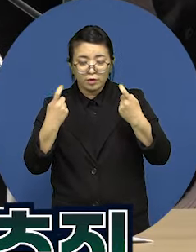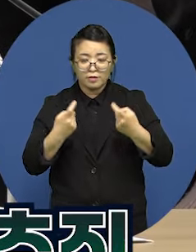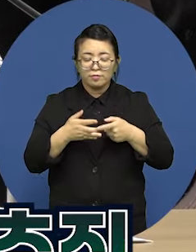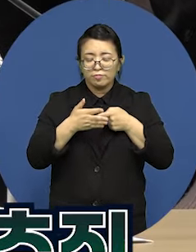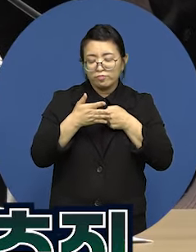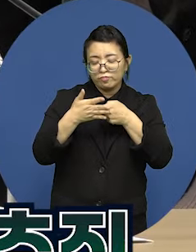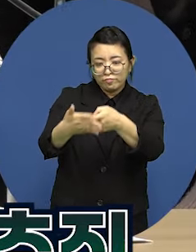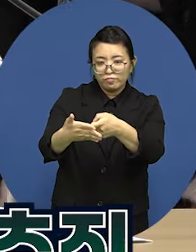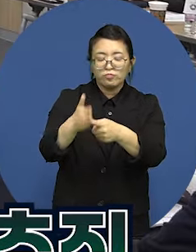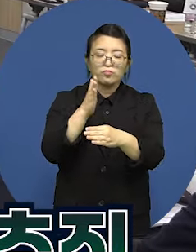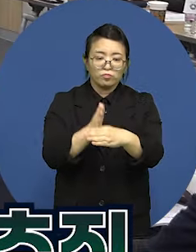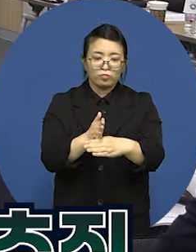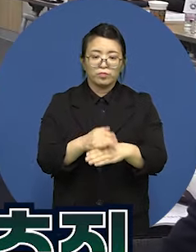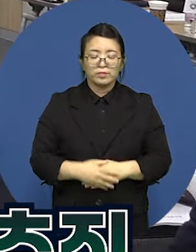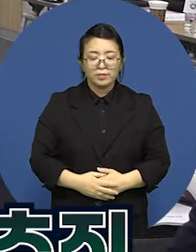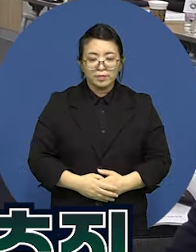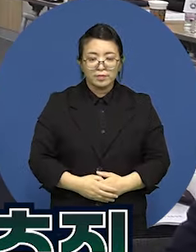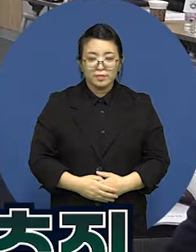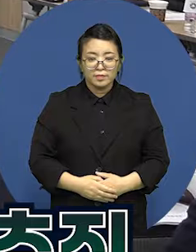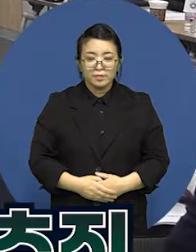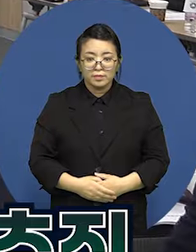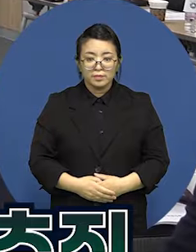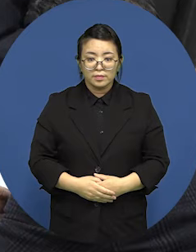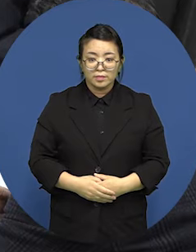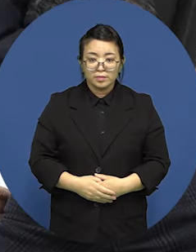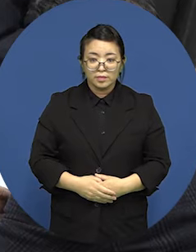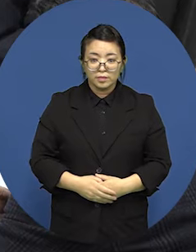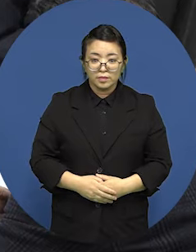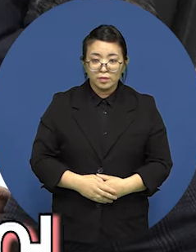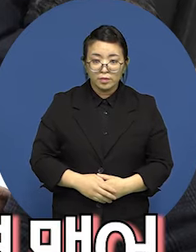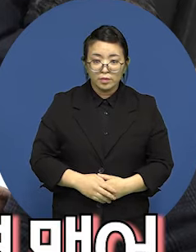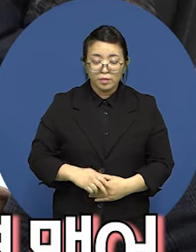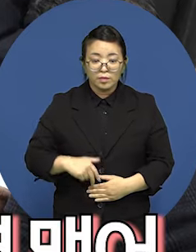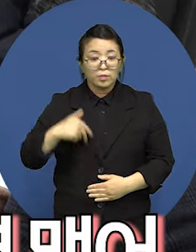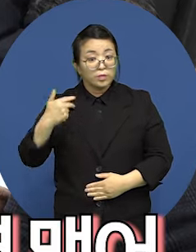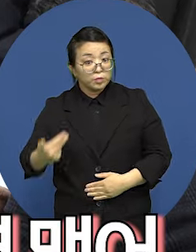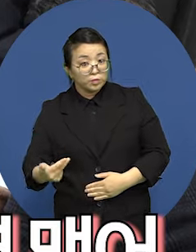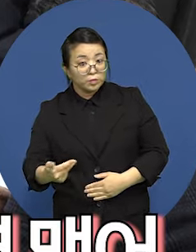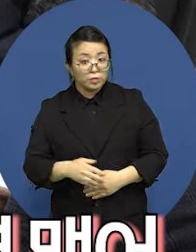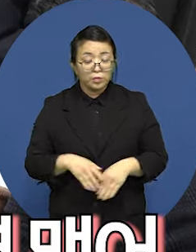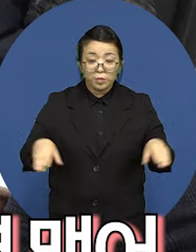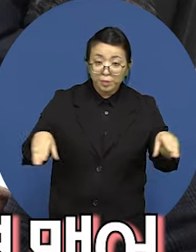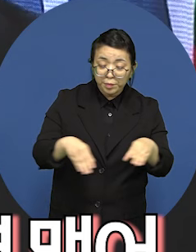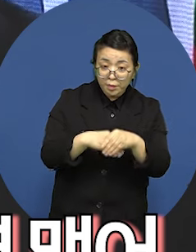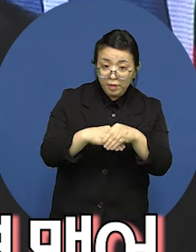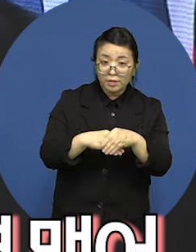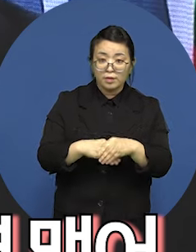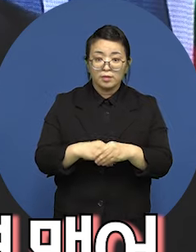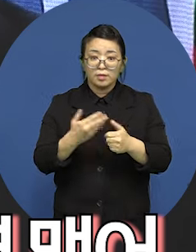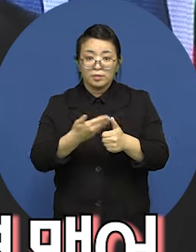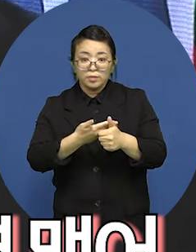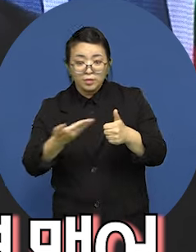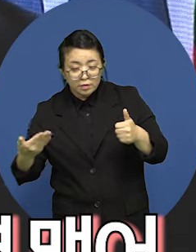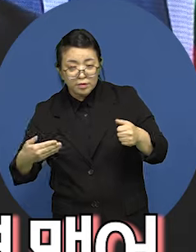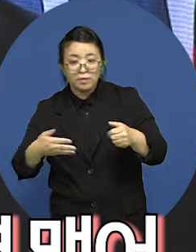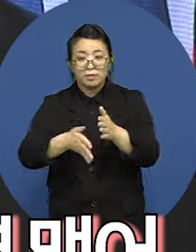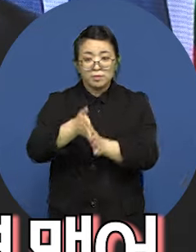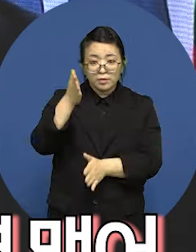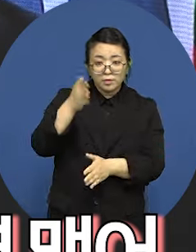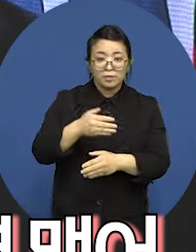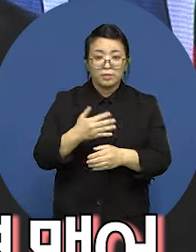낙동강 관광자원화를 추진하고 있고요. 포르투갈 신트라시와의 국제자매도시 결연을 통해 양산시의 위상을